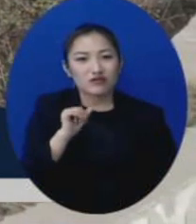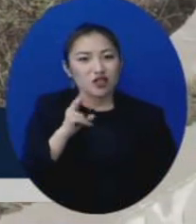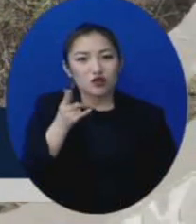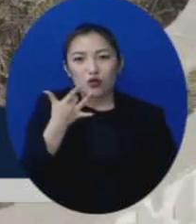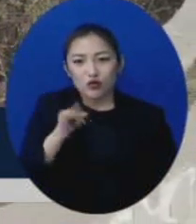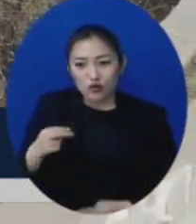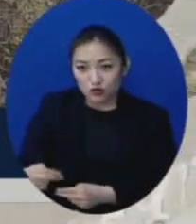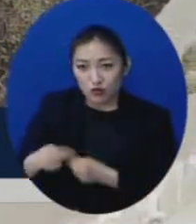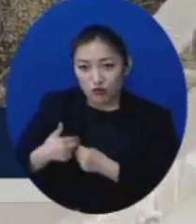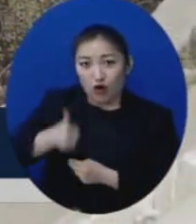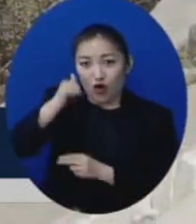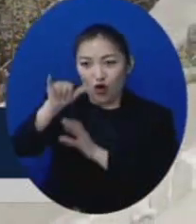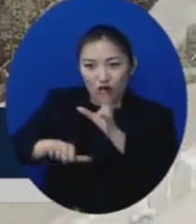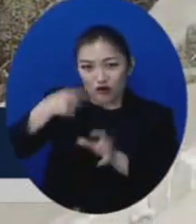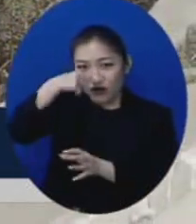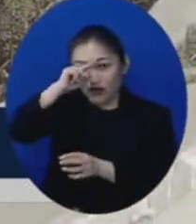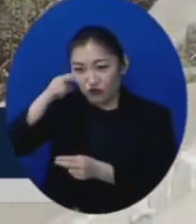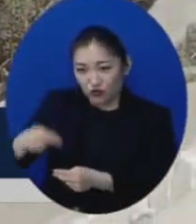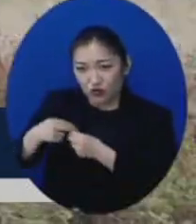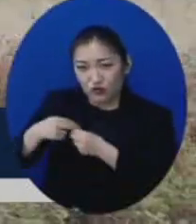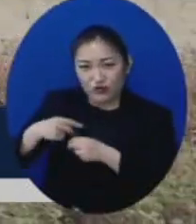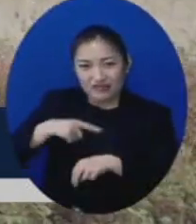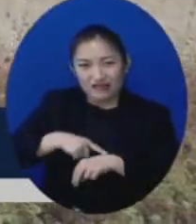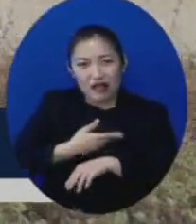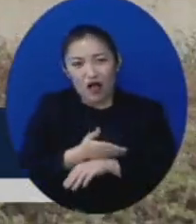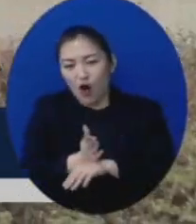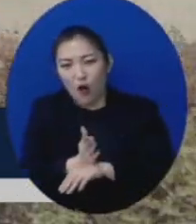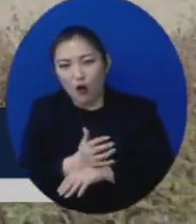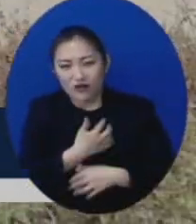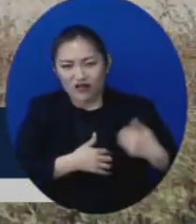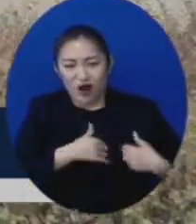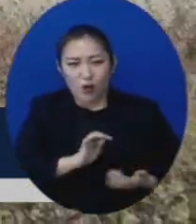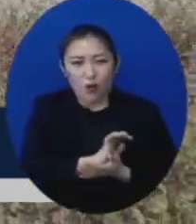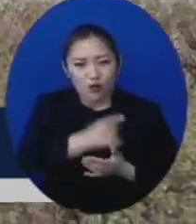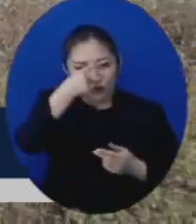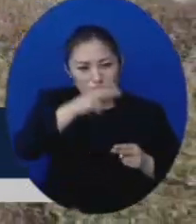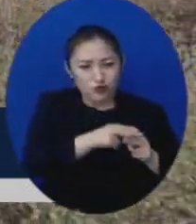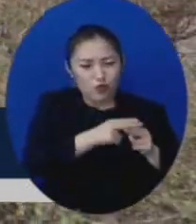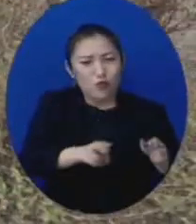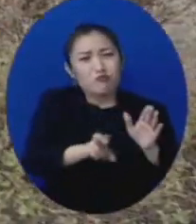улсын хэмжээний эмнэлгийн тусламж үйлчлэгийг цаг алдалгүй хүргэх нөхцөл бүрдэж байна гэдгийг холбоотой албаныхан хэлж байна.